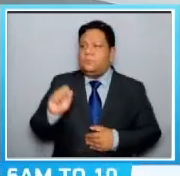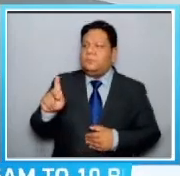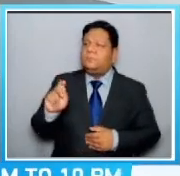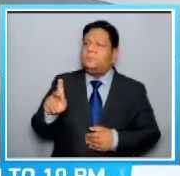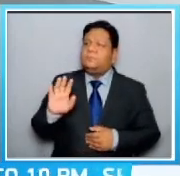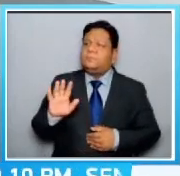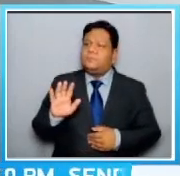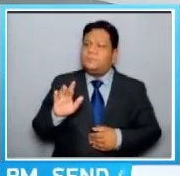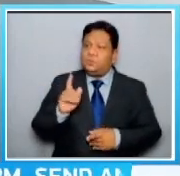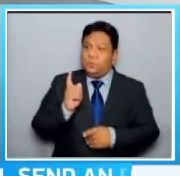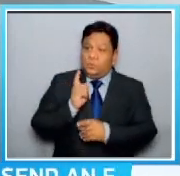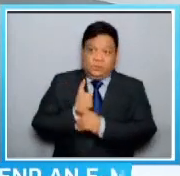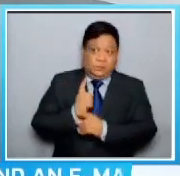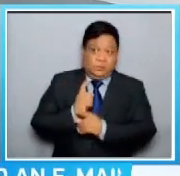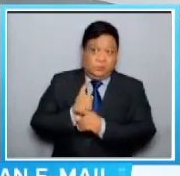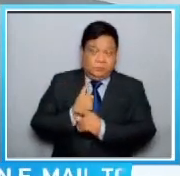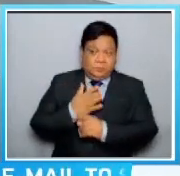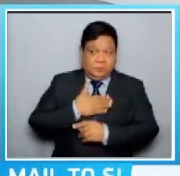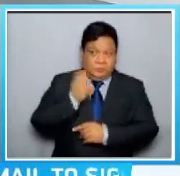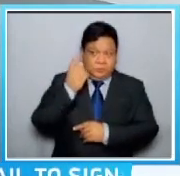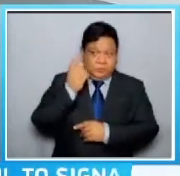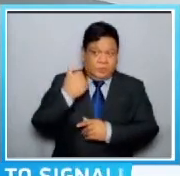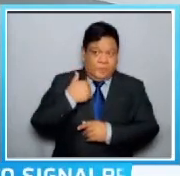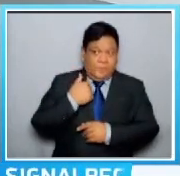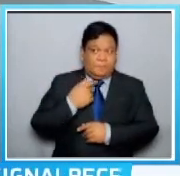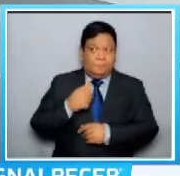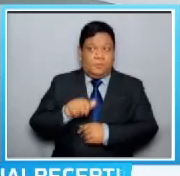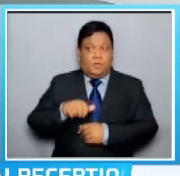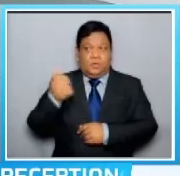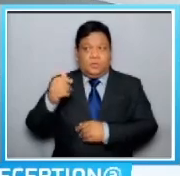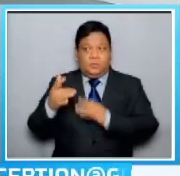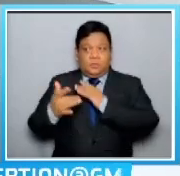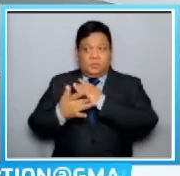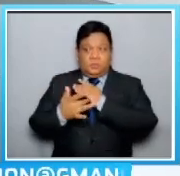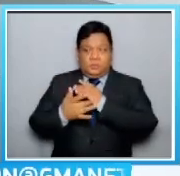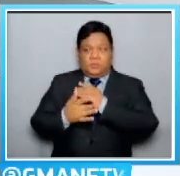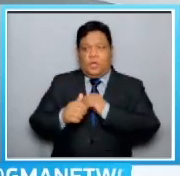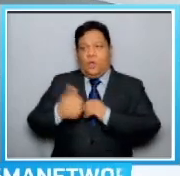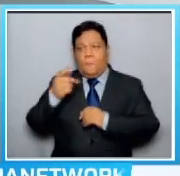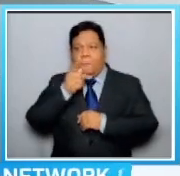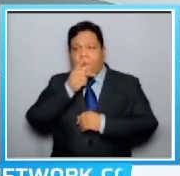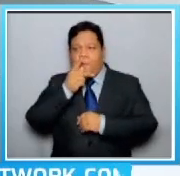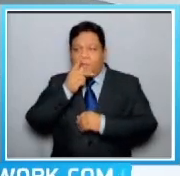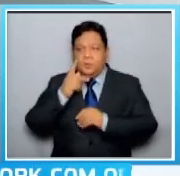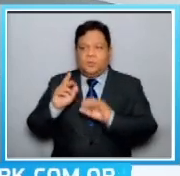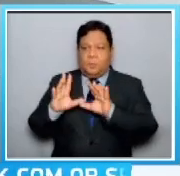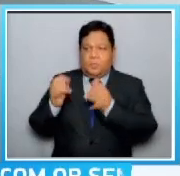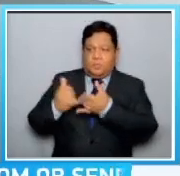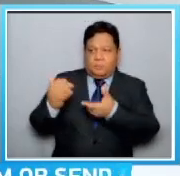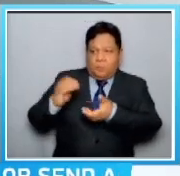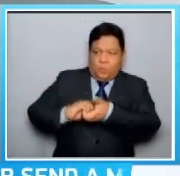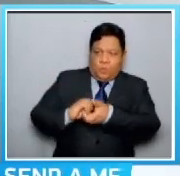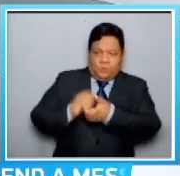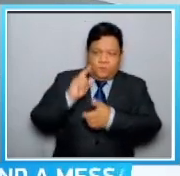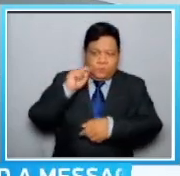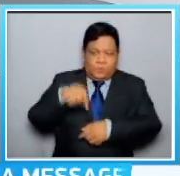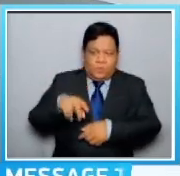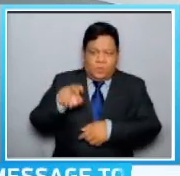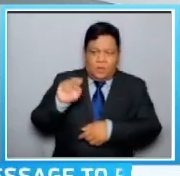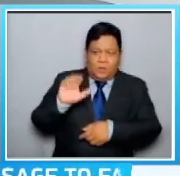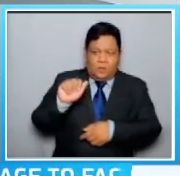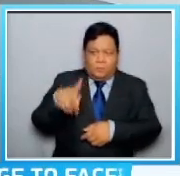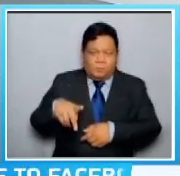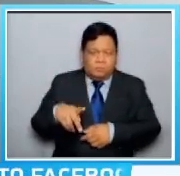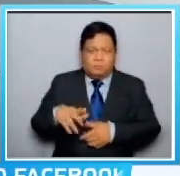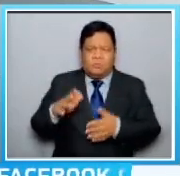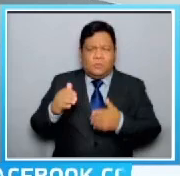ba, na meron kayong private partner pagdating sa technology na ginagamit po ninyo para dito sa NCAP. Papaano ho yung kontrata? Hindi ho